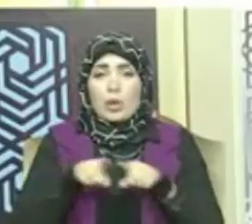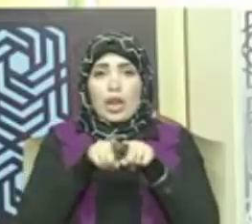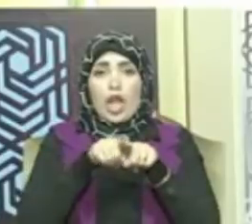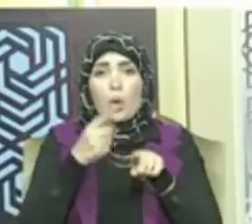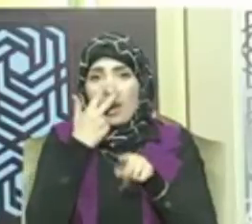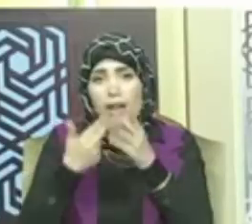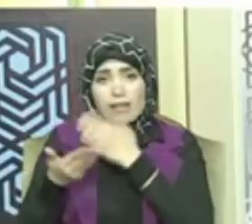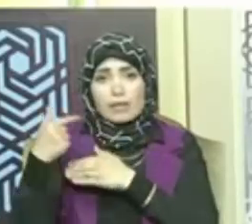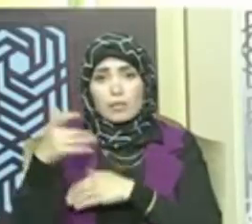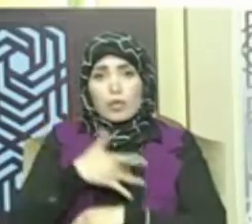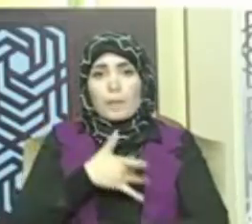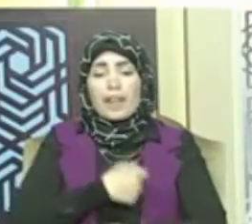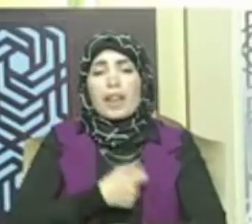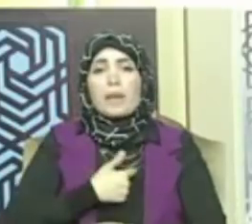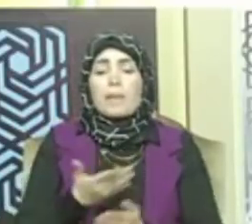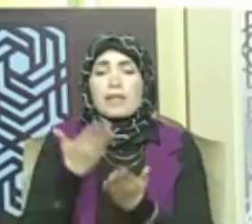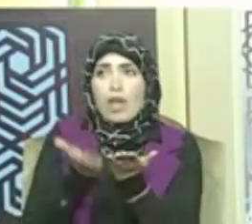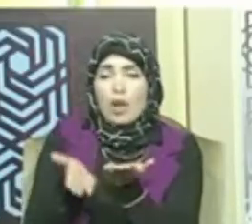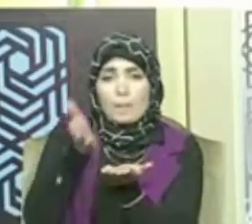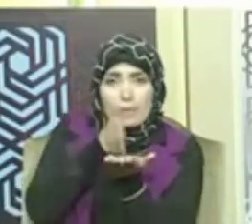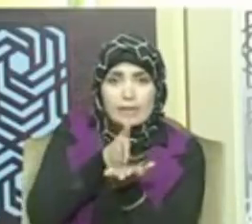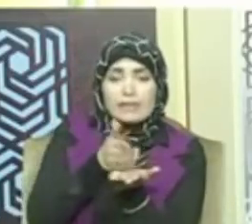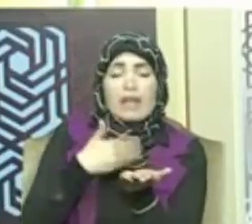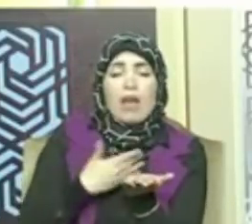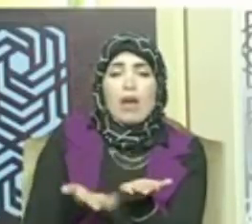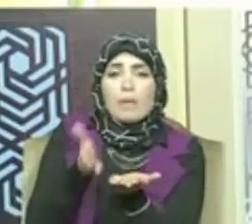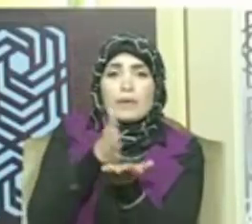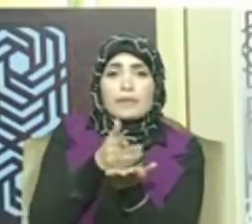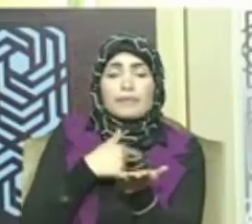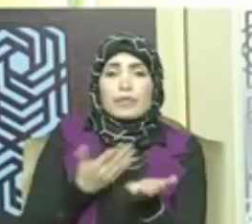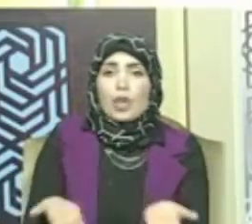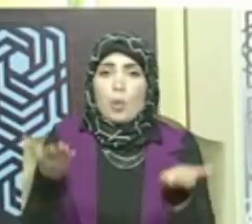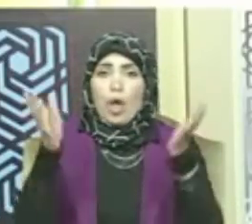بالإيمان، وهيئ لنا من أمرنا رشدا. ويا